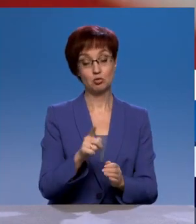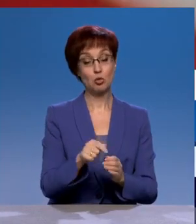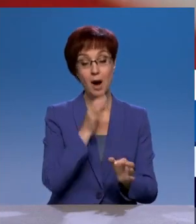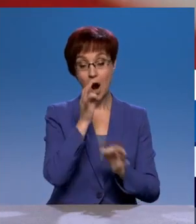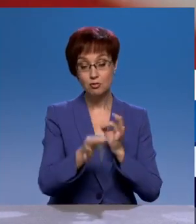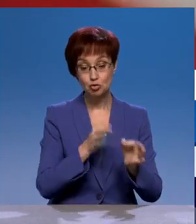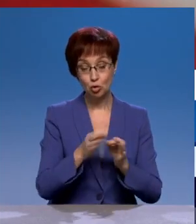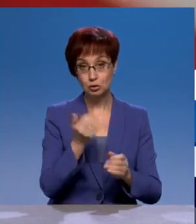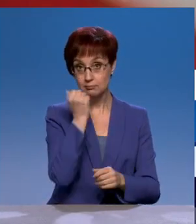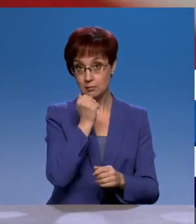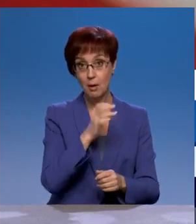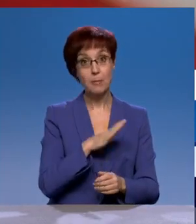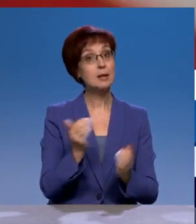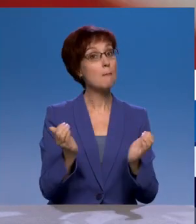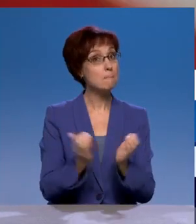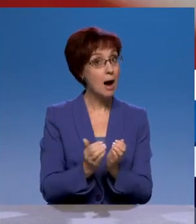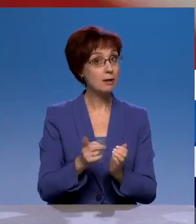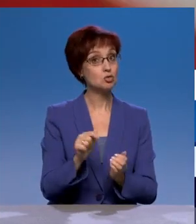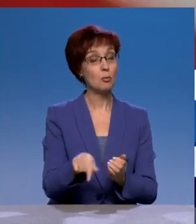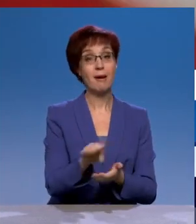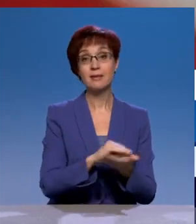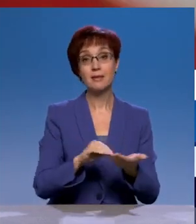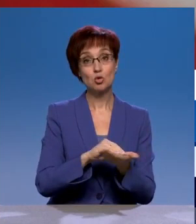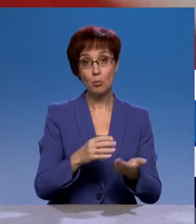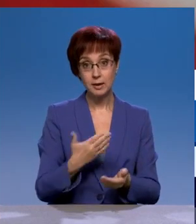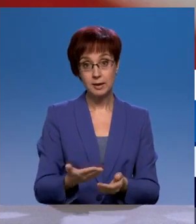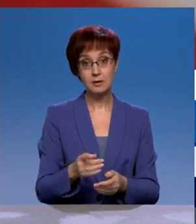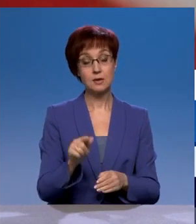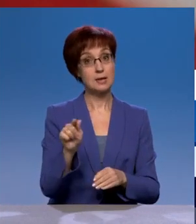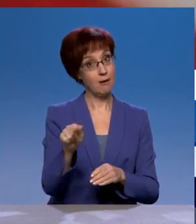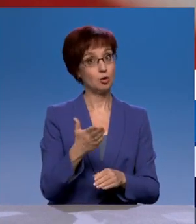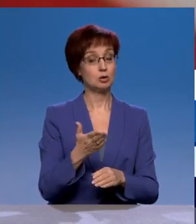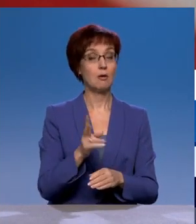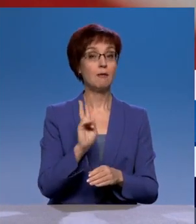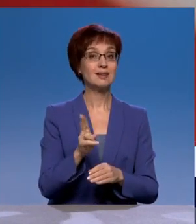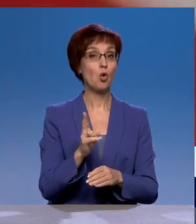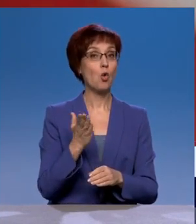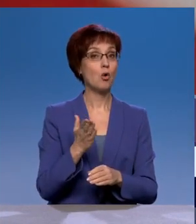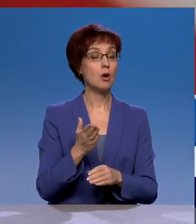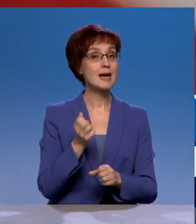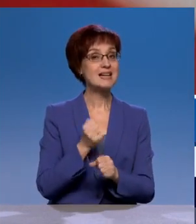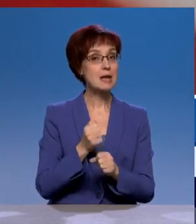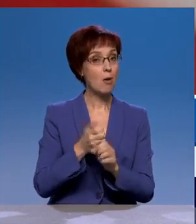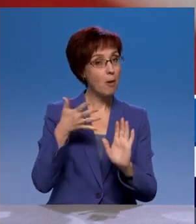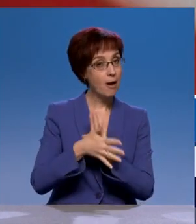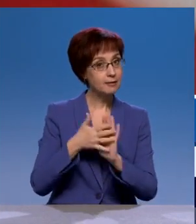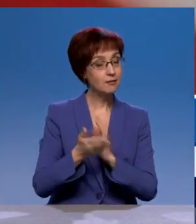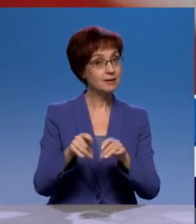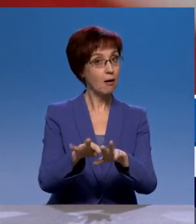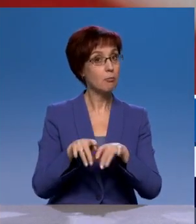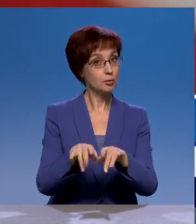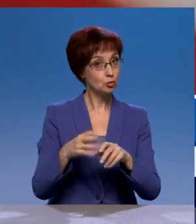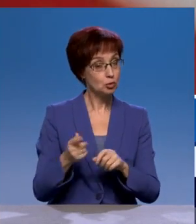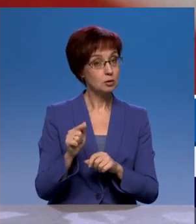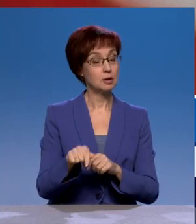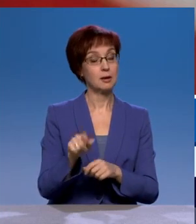не дублировались, чтобы врач, кстати, разработчикам IT-продуктов, в том числе подумать о том, чтобы интерфейс